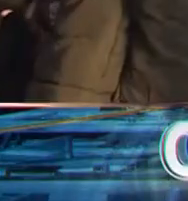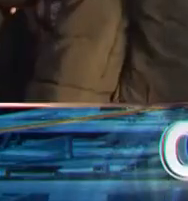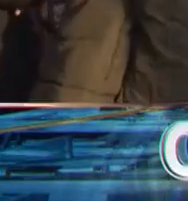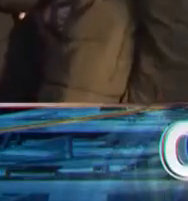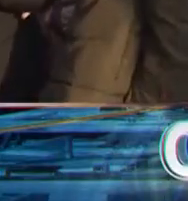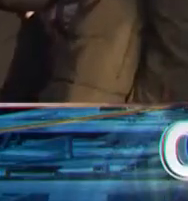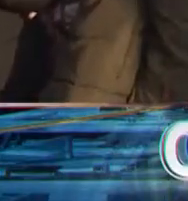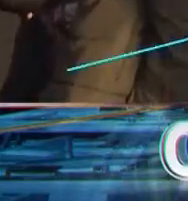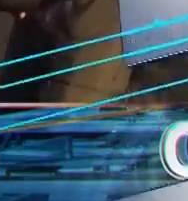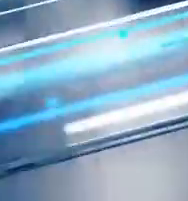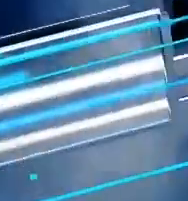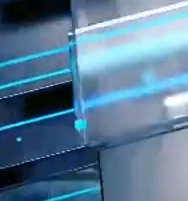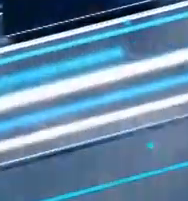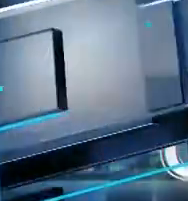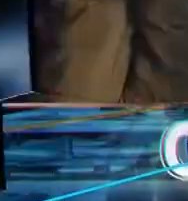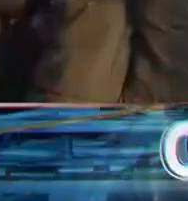безопасности.